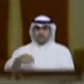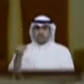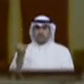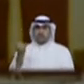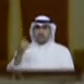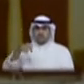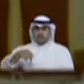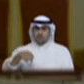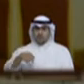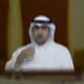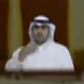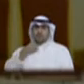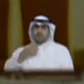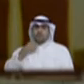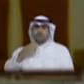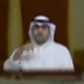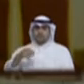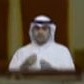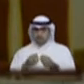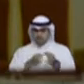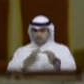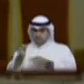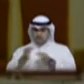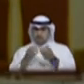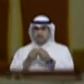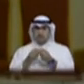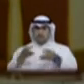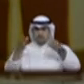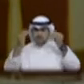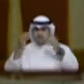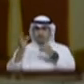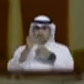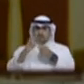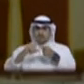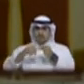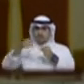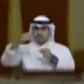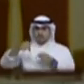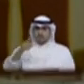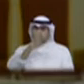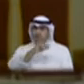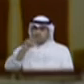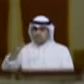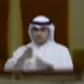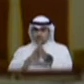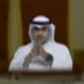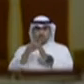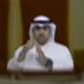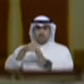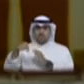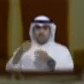يستدعي تحديث الاستراتيجيات الاعلاميه لدول المنطقه لمواكبه هذا التطور